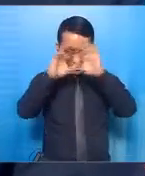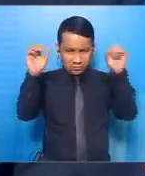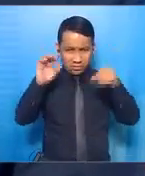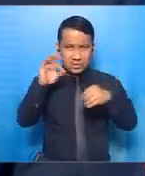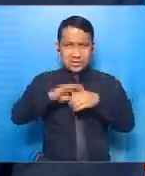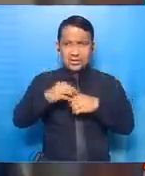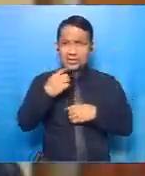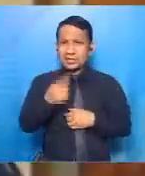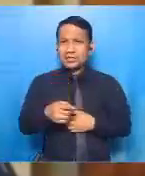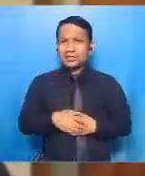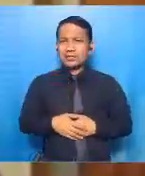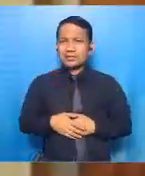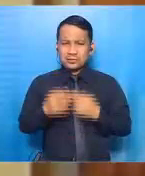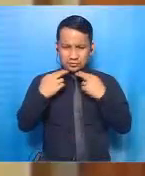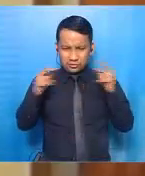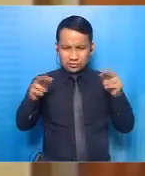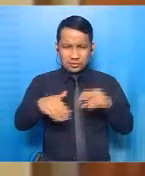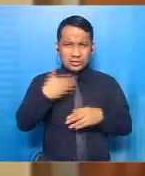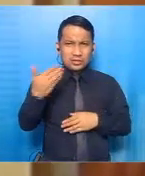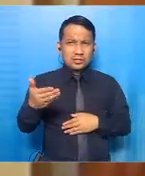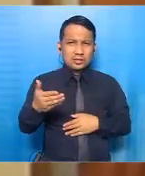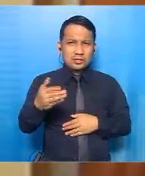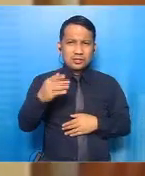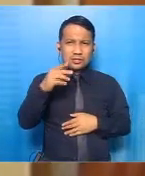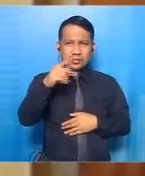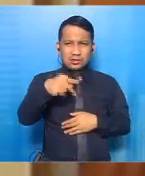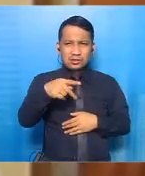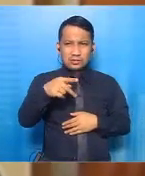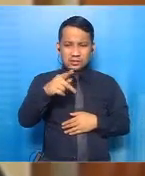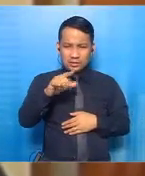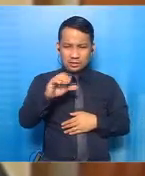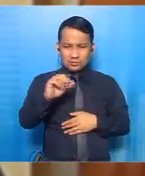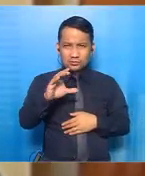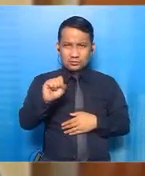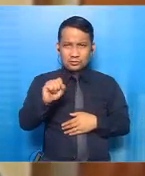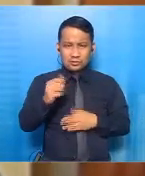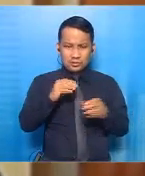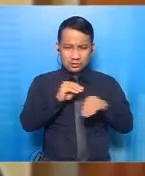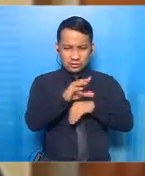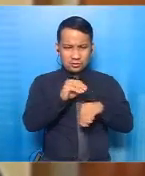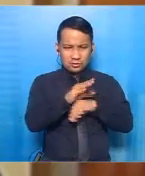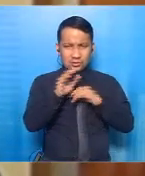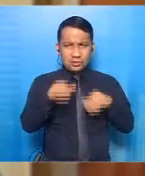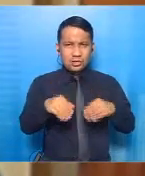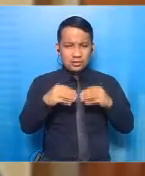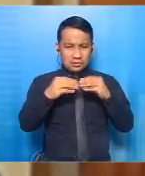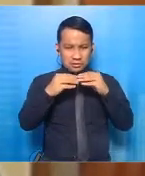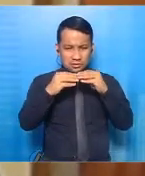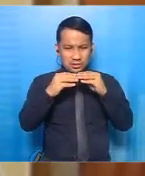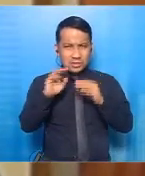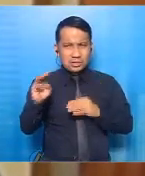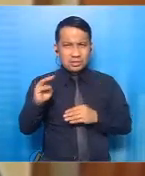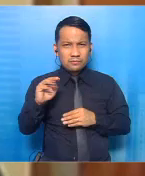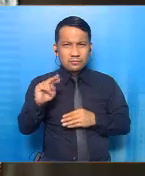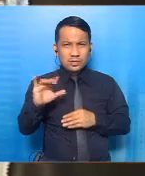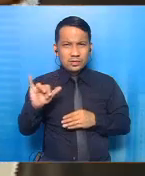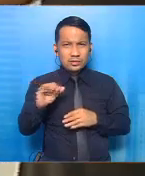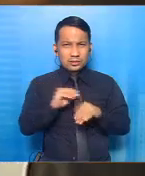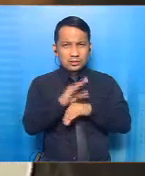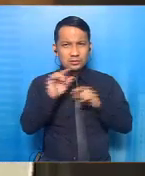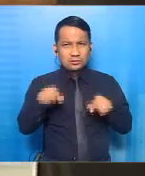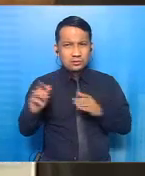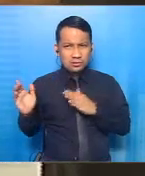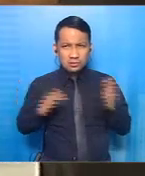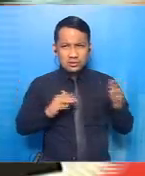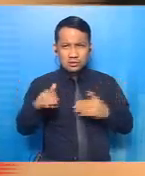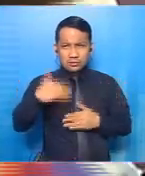pagkapangulo. Napaulat na sinabi ni Senator Panfilo Lacson na ilang beses daw siyang kinonsulta ni Senator Manny Pacquiao. Kaugnay daw ito sa mga